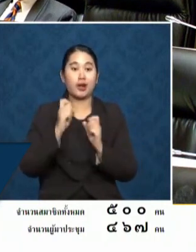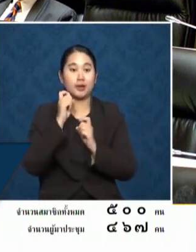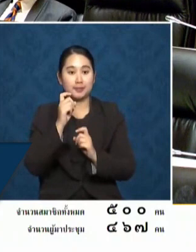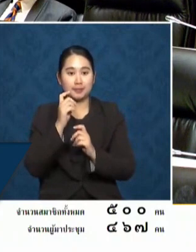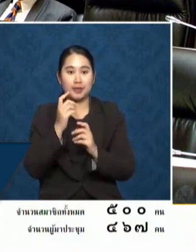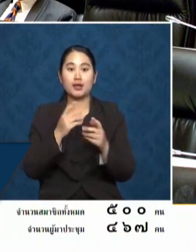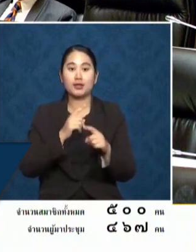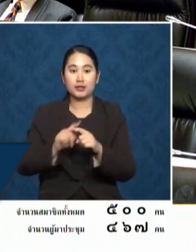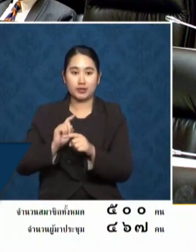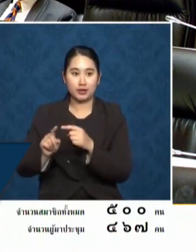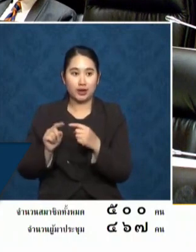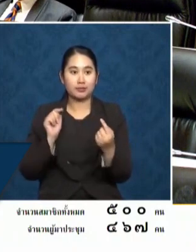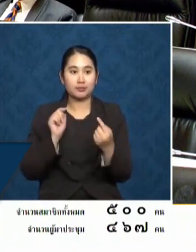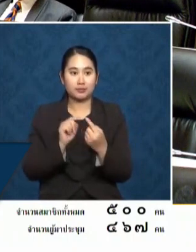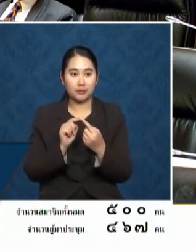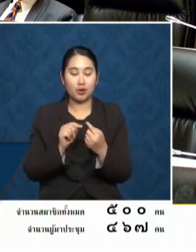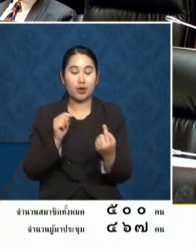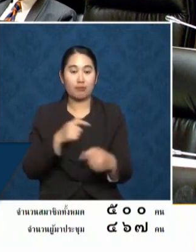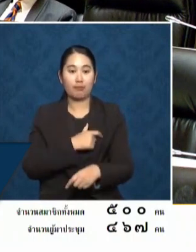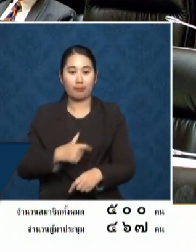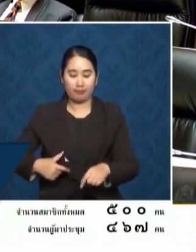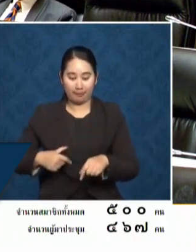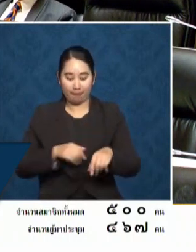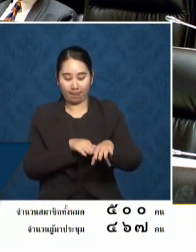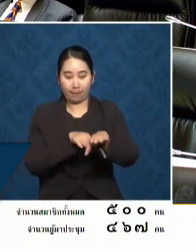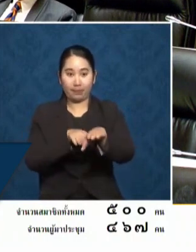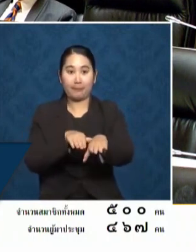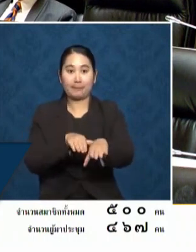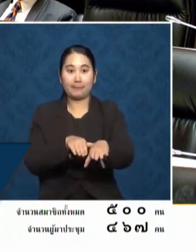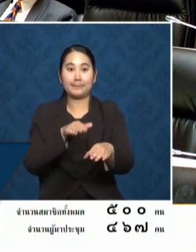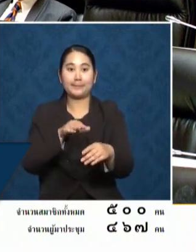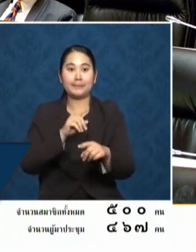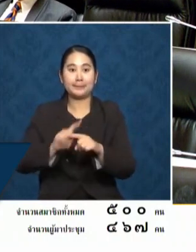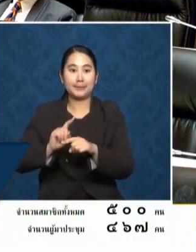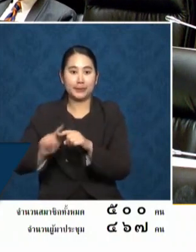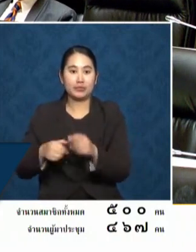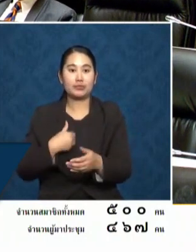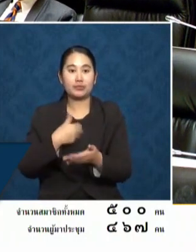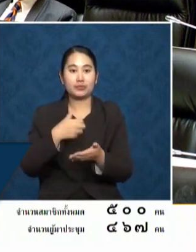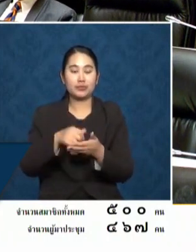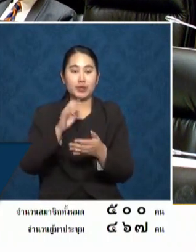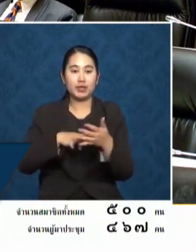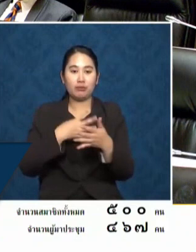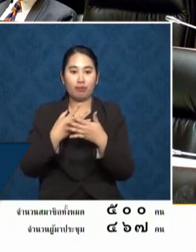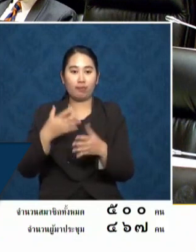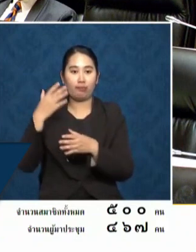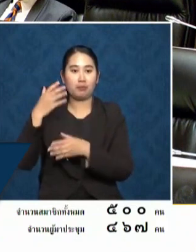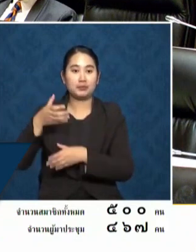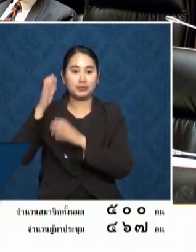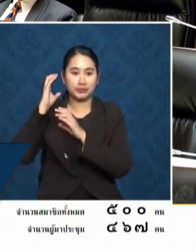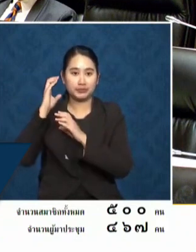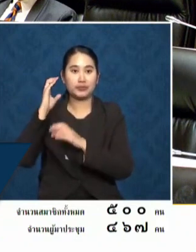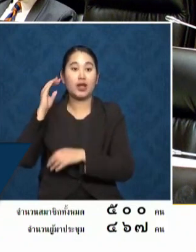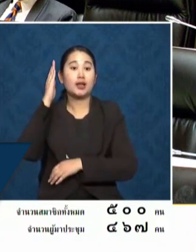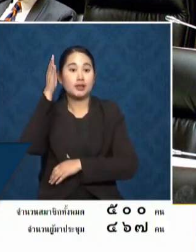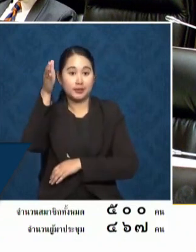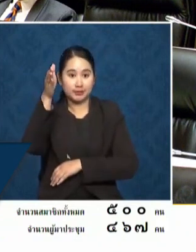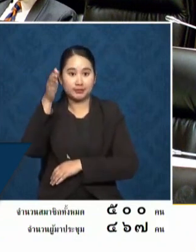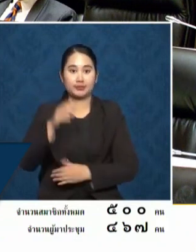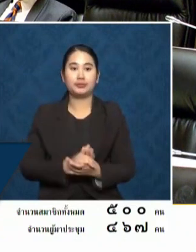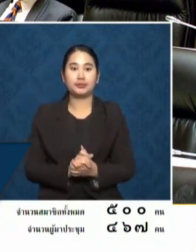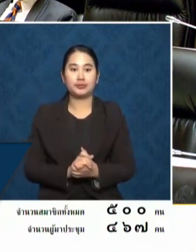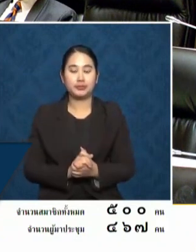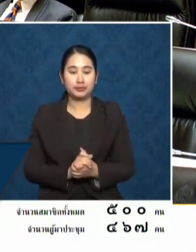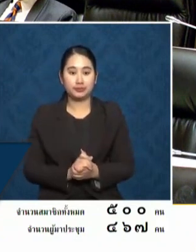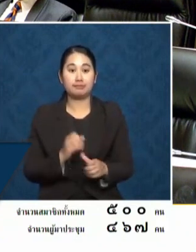พระบรมวงศานุวงศ์ในเหตุการขบวนเสด็จเมื่อวันก่อนจะนำมาสู่การทบทวนมาตรการเกี่ยวกับขบวนเสด็จในอนาคตเรา